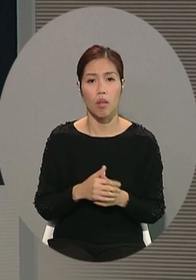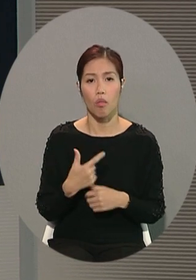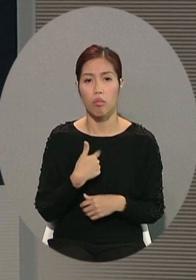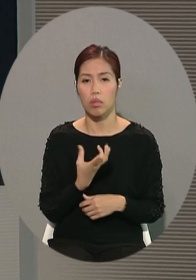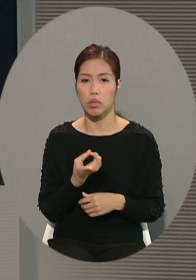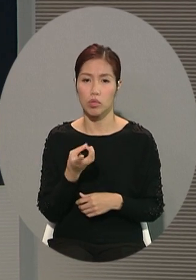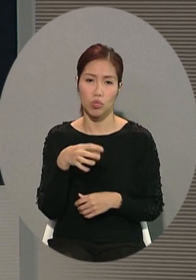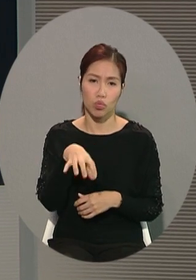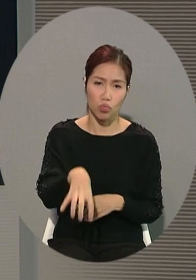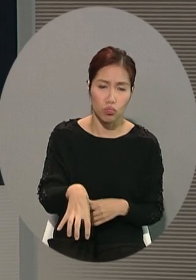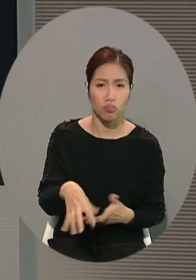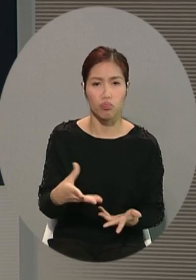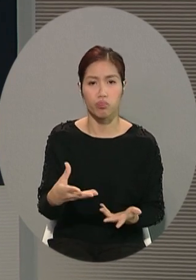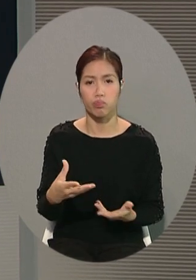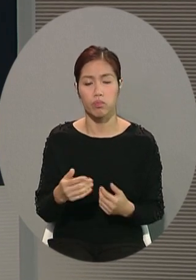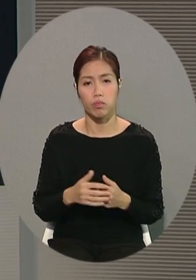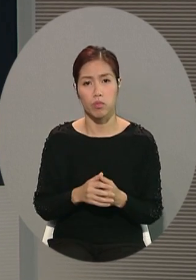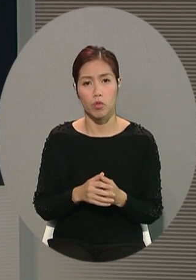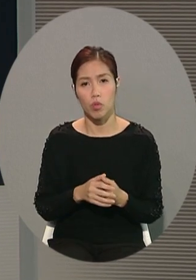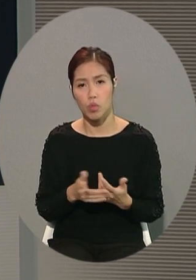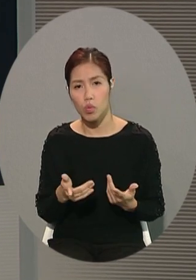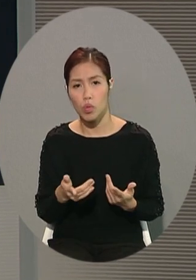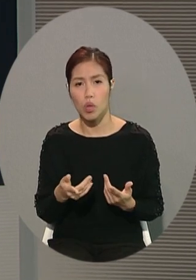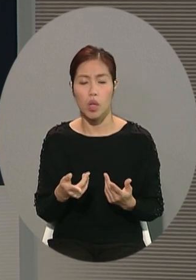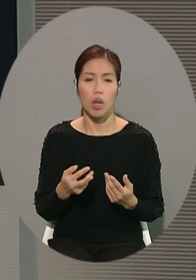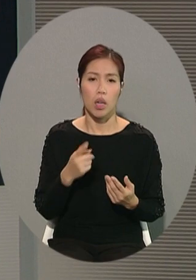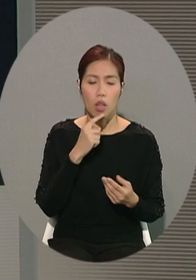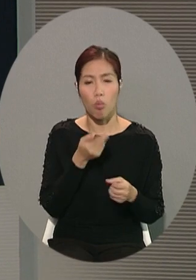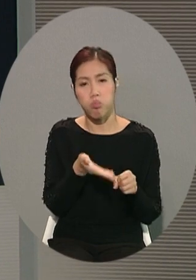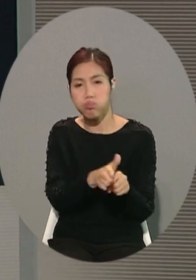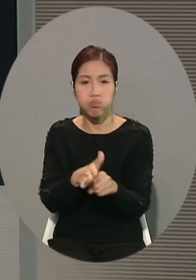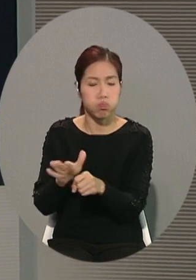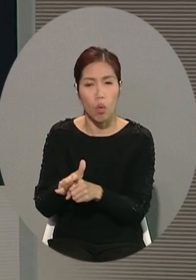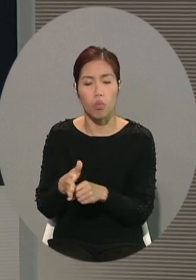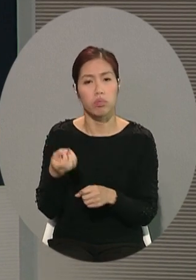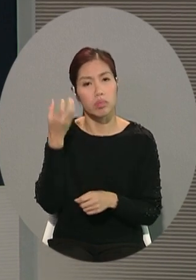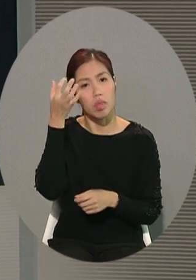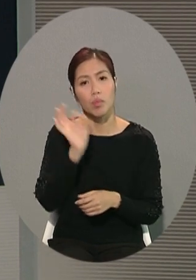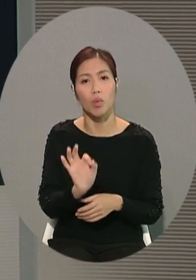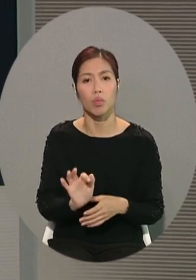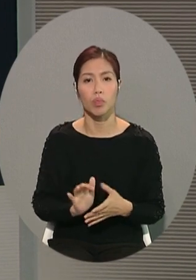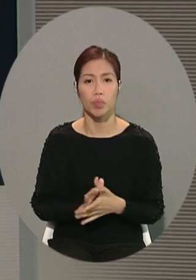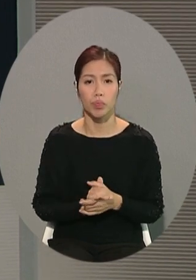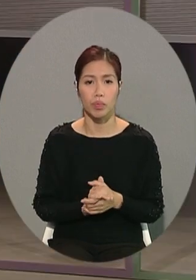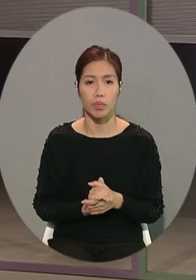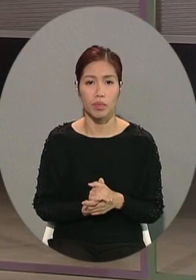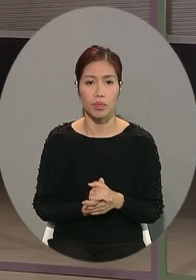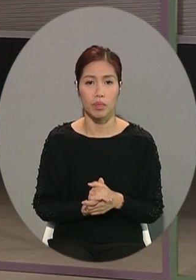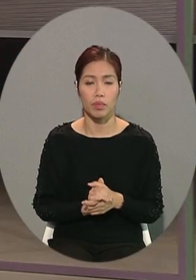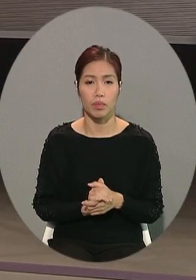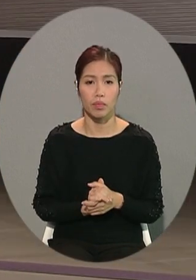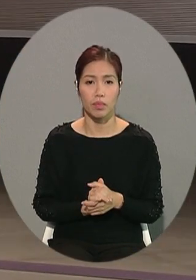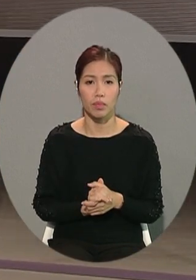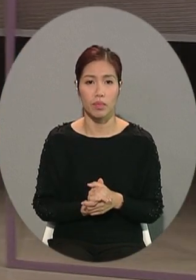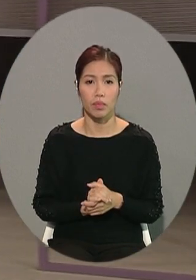嘅創作或者小區嘅一啲修小橋小嘅修補咧，其實我係冇乜意見嘅。 好，